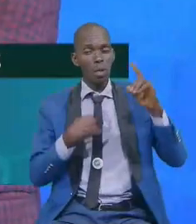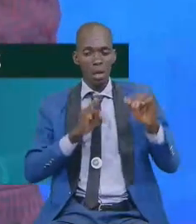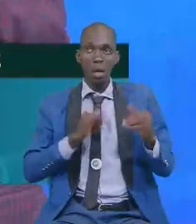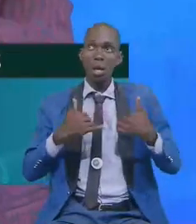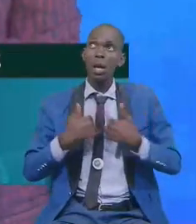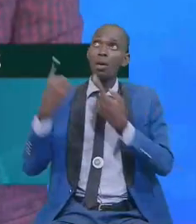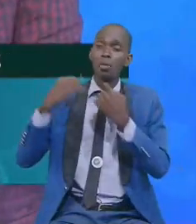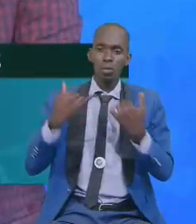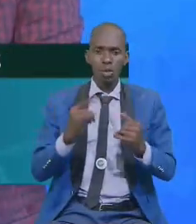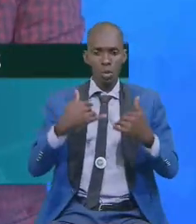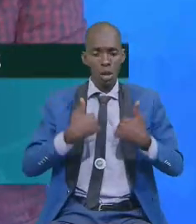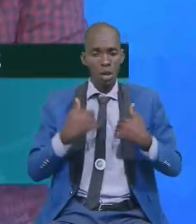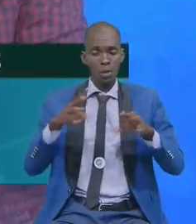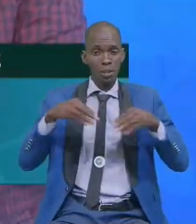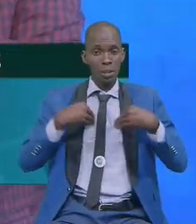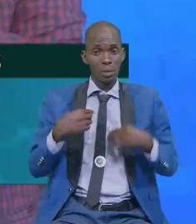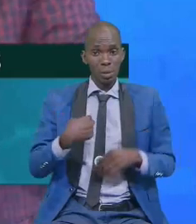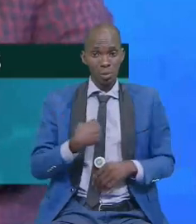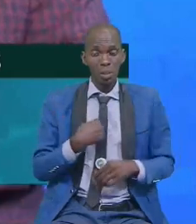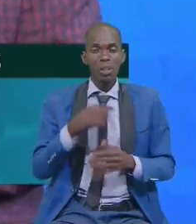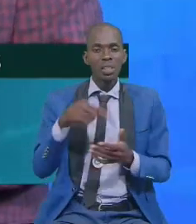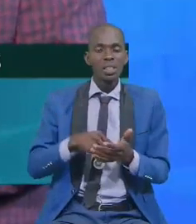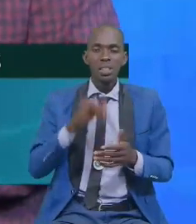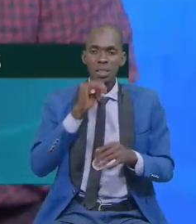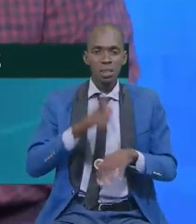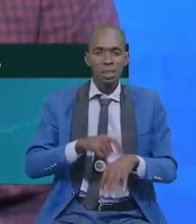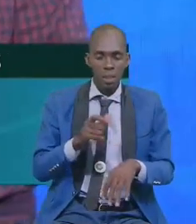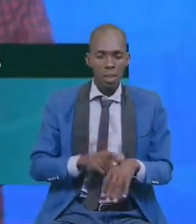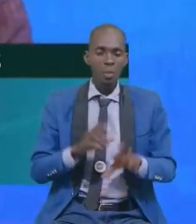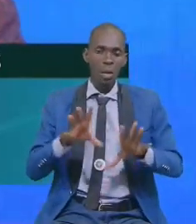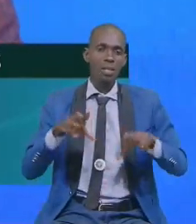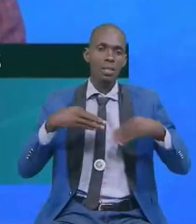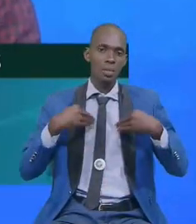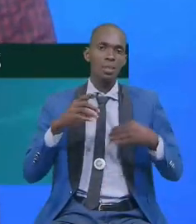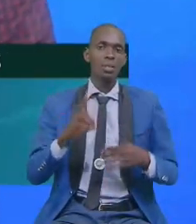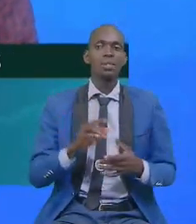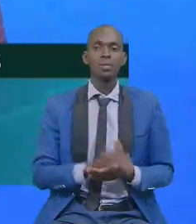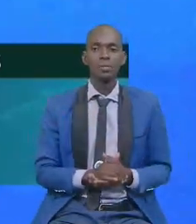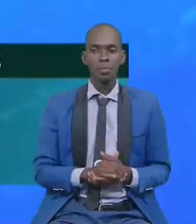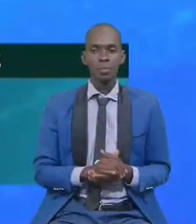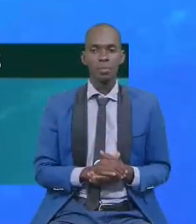m'as reçu. Au temps favorable, je t'ai exaucé.